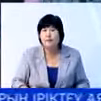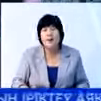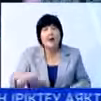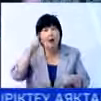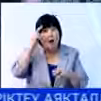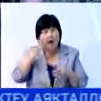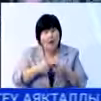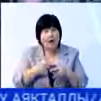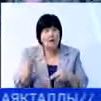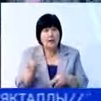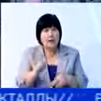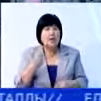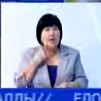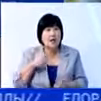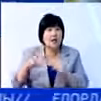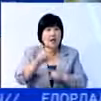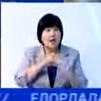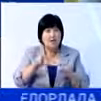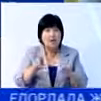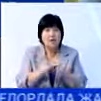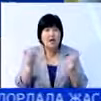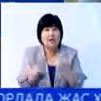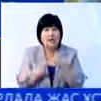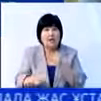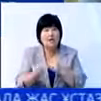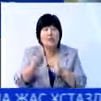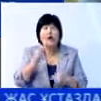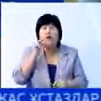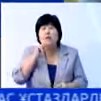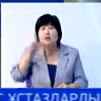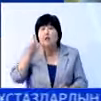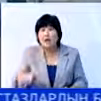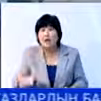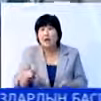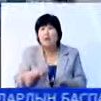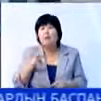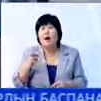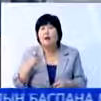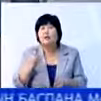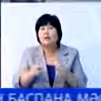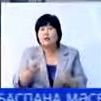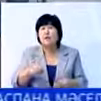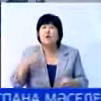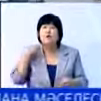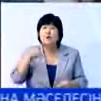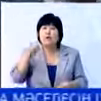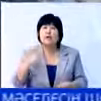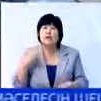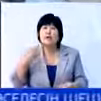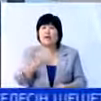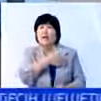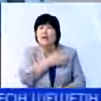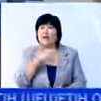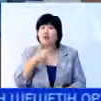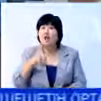Ағайындылар бірге ішімдік ішіп, соның салдарынан арада ерегіс пайда болған. Жәбірленуші ашу үстінде асқына пышағын алып, сотталушының иық тұсын жаралаған.